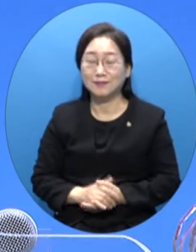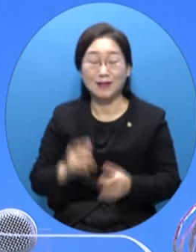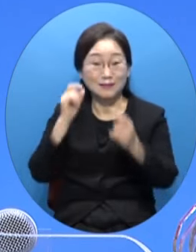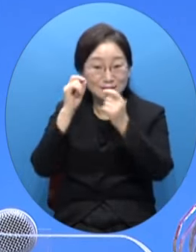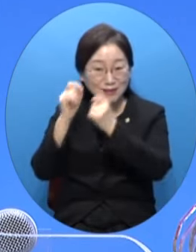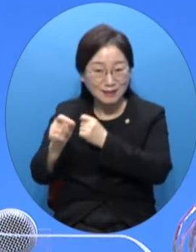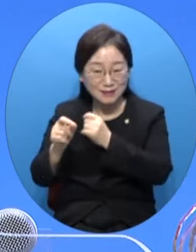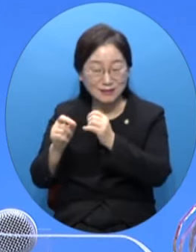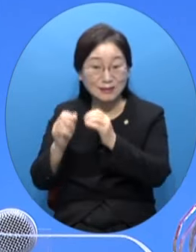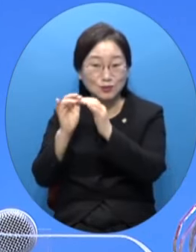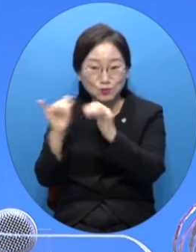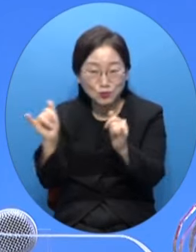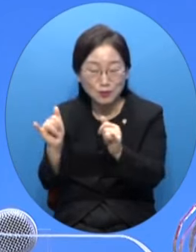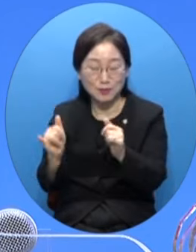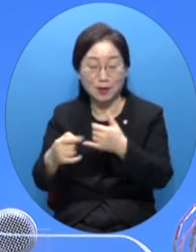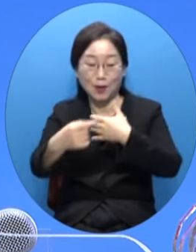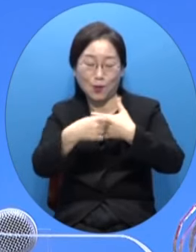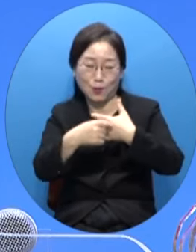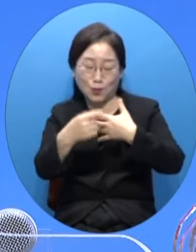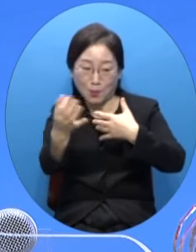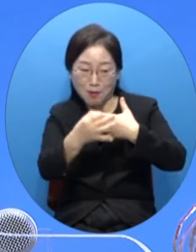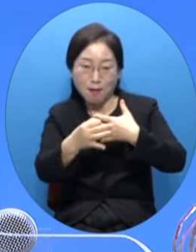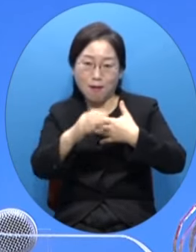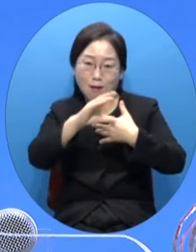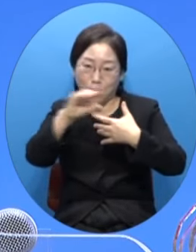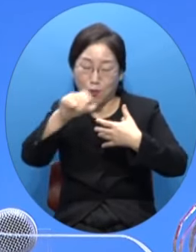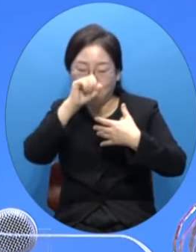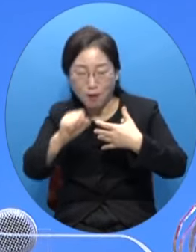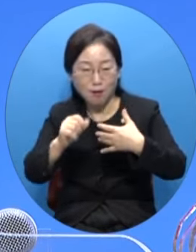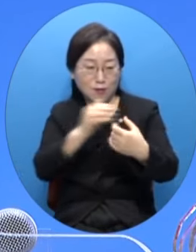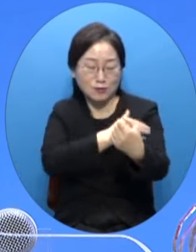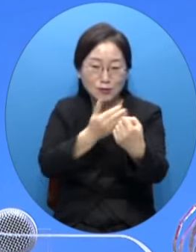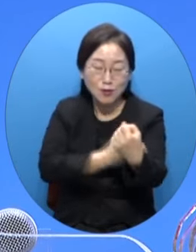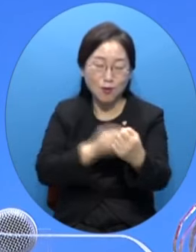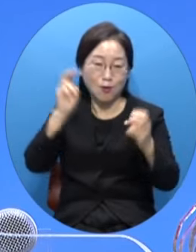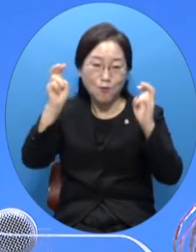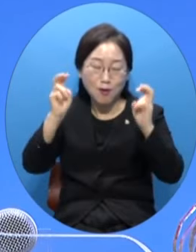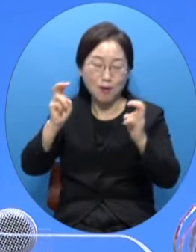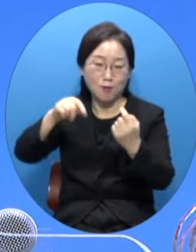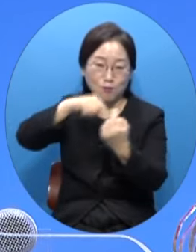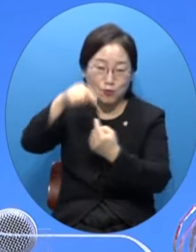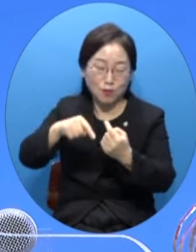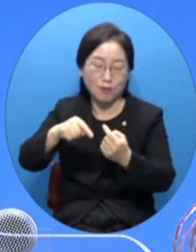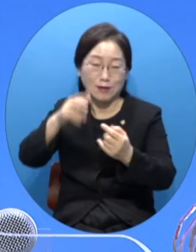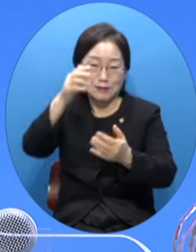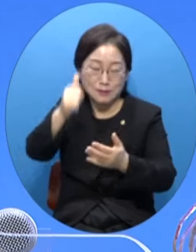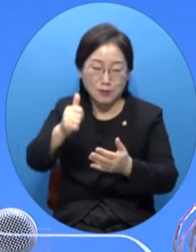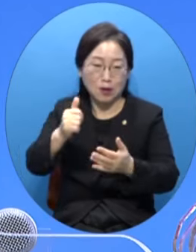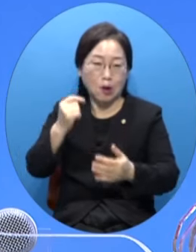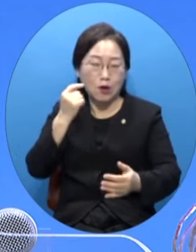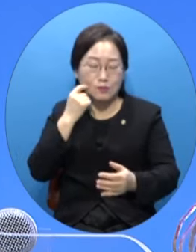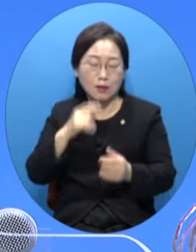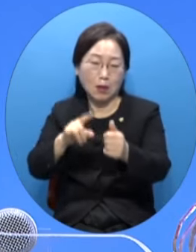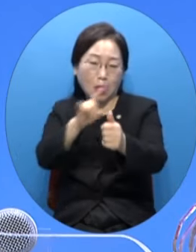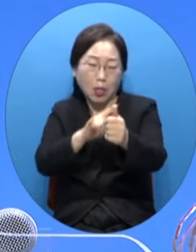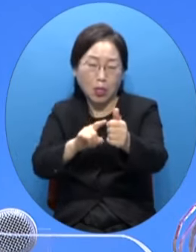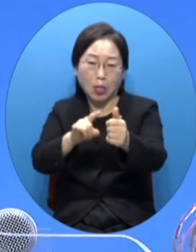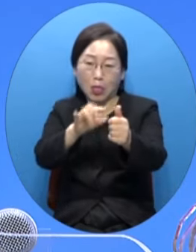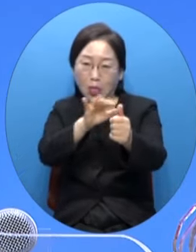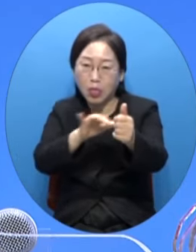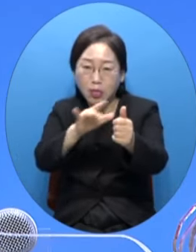사기꾼들이 겉으로는 참 좋은 사람처럼 능력 있는 사업가처럼 하면서 사람들을 속이고 많은 사람들이 피해를 입혔는데